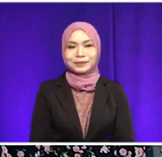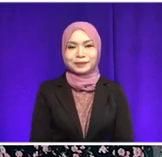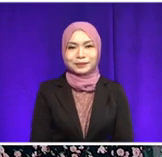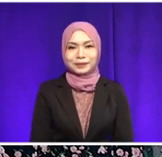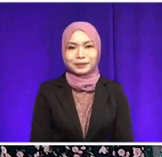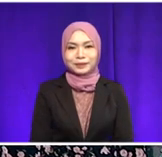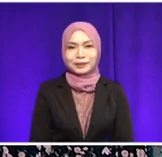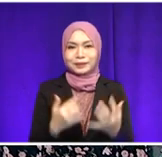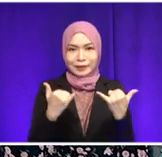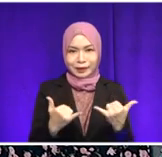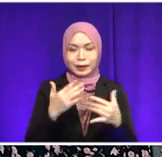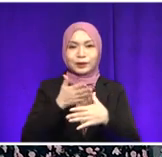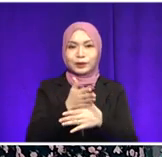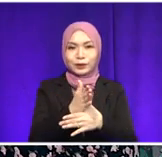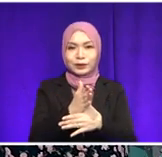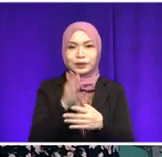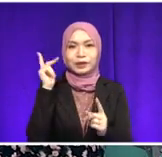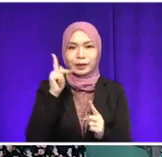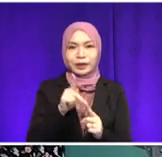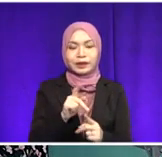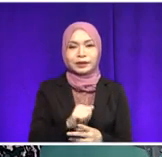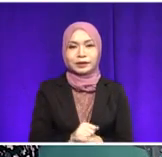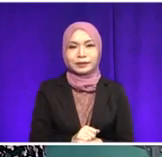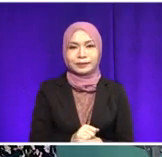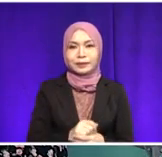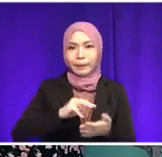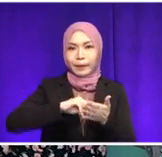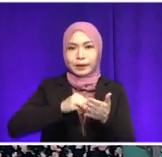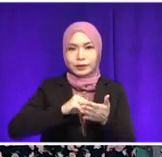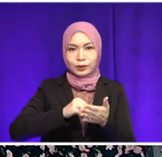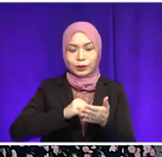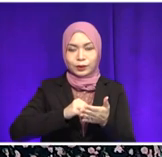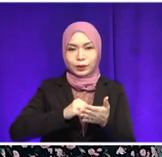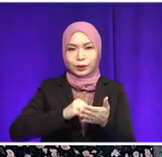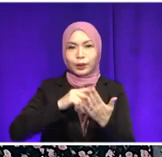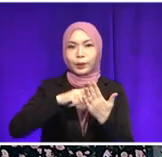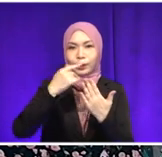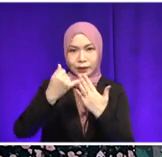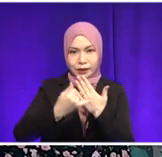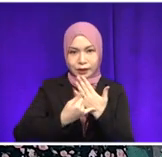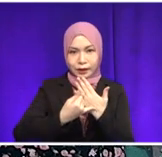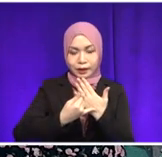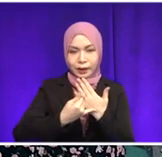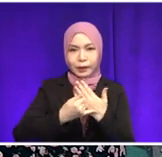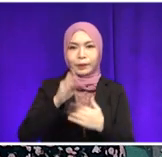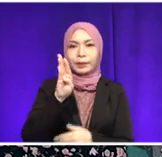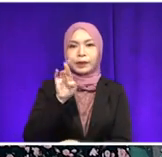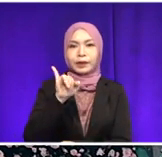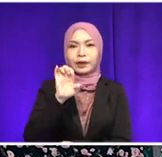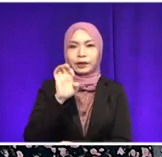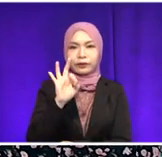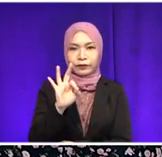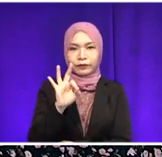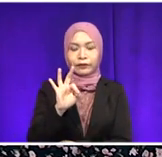terus kepada definisi Project brief Oke tadi Ivan Tanya Apakah kaitan pengurus Project dengan